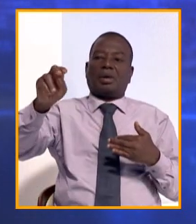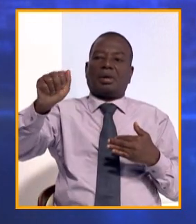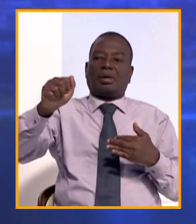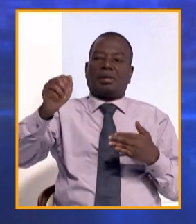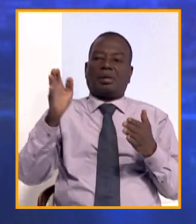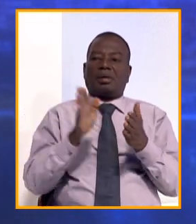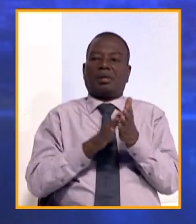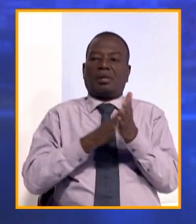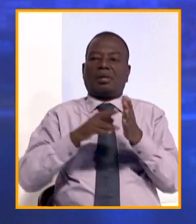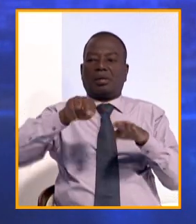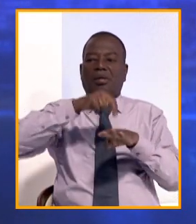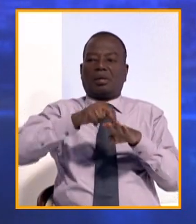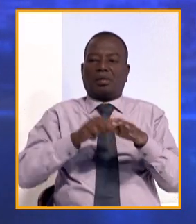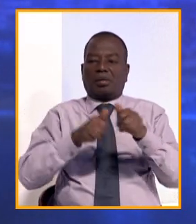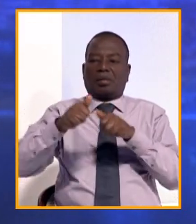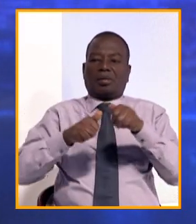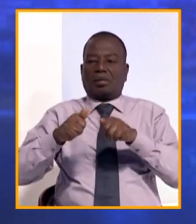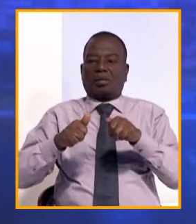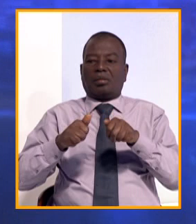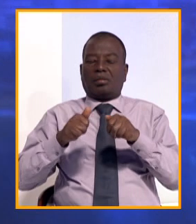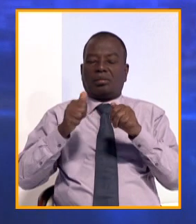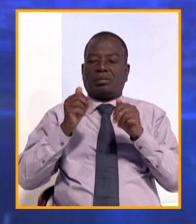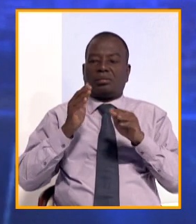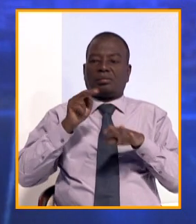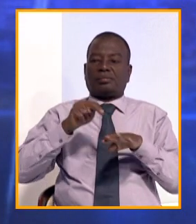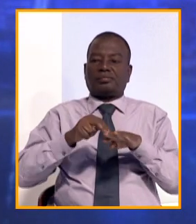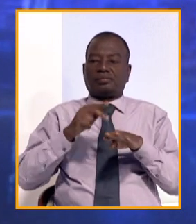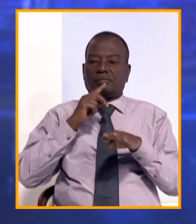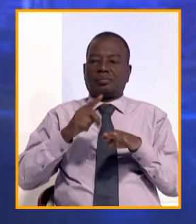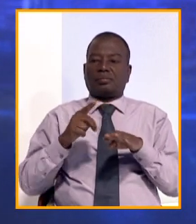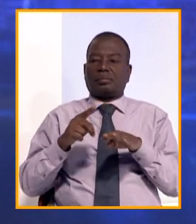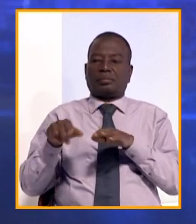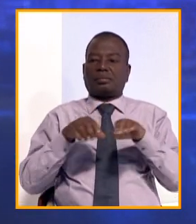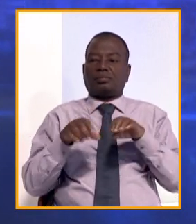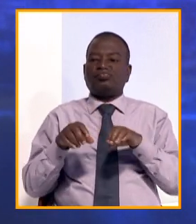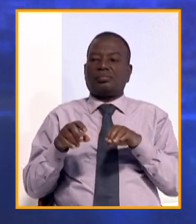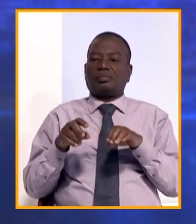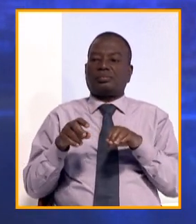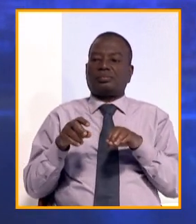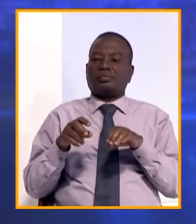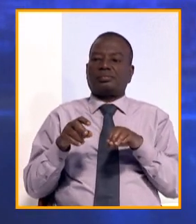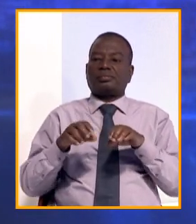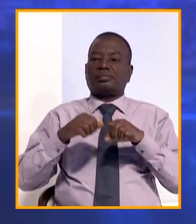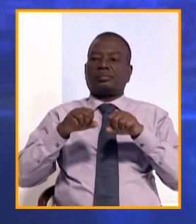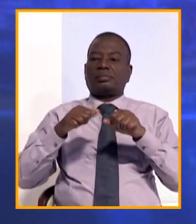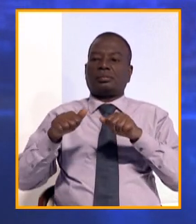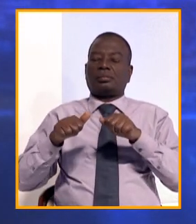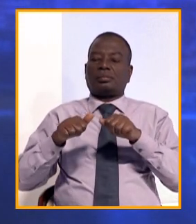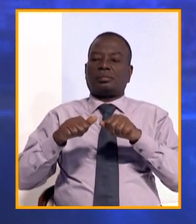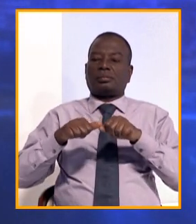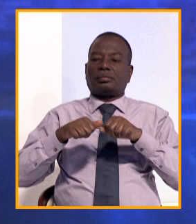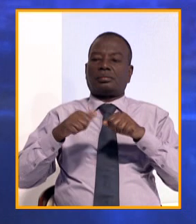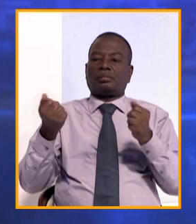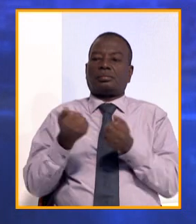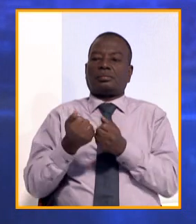nationale d'administration. L'École nationale d'administration, c'est là que s'est tenue récemment l'Assemblée générale de